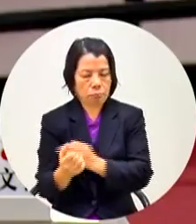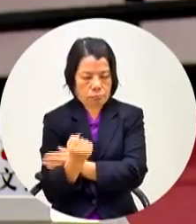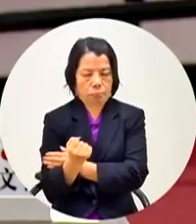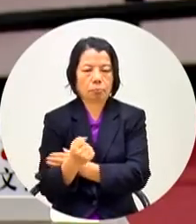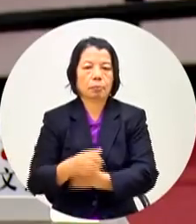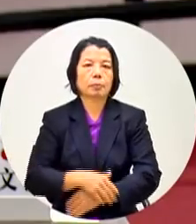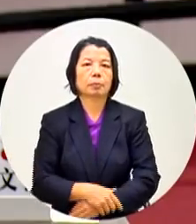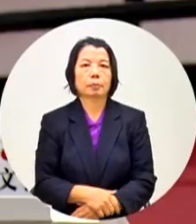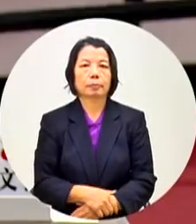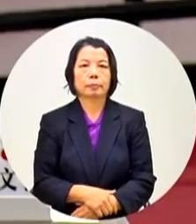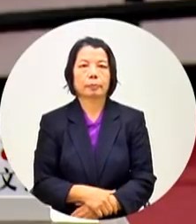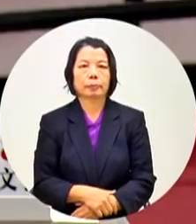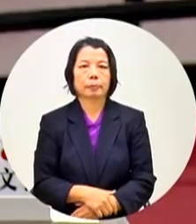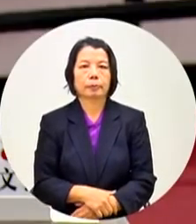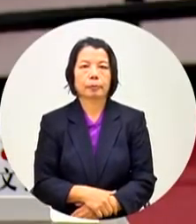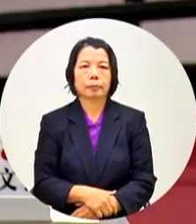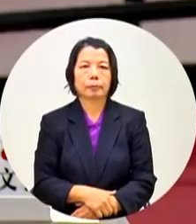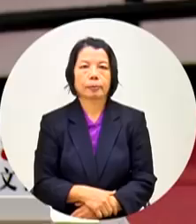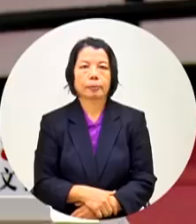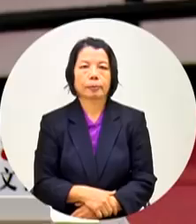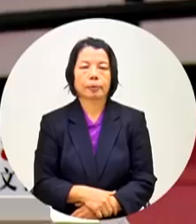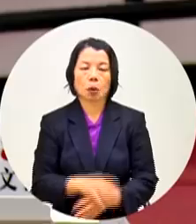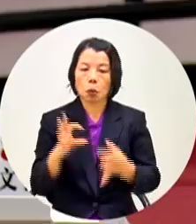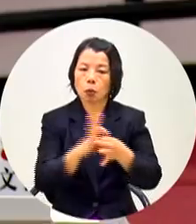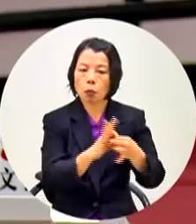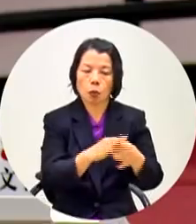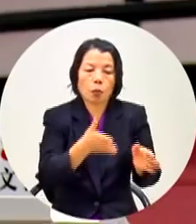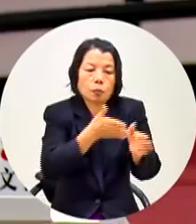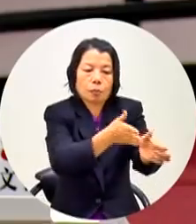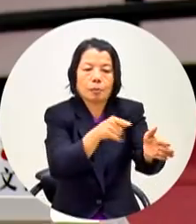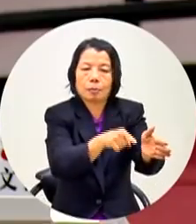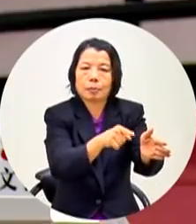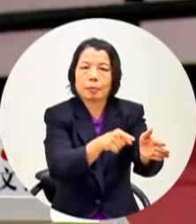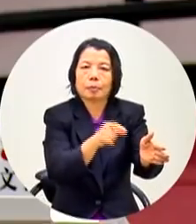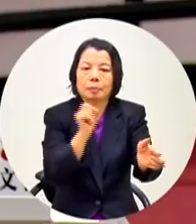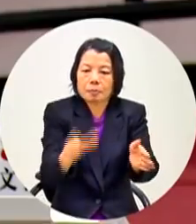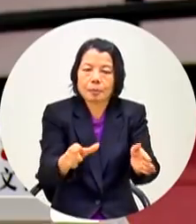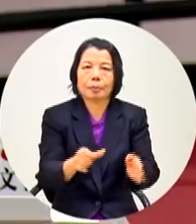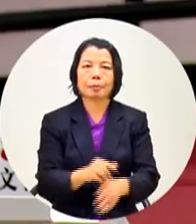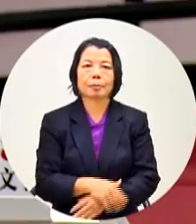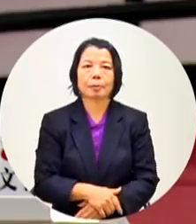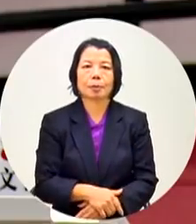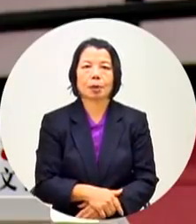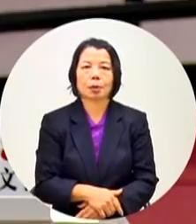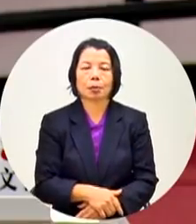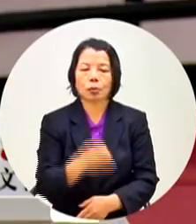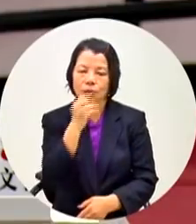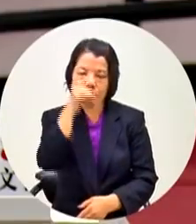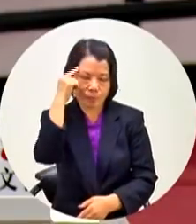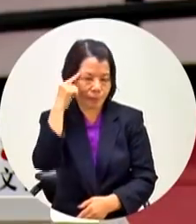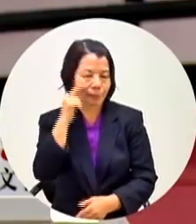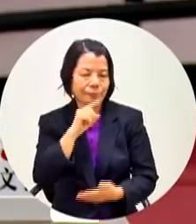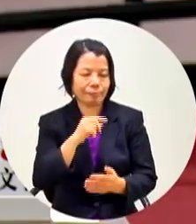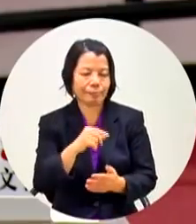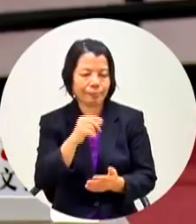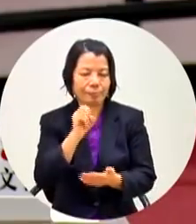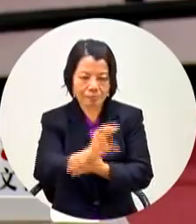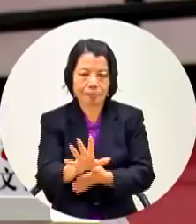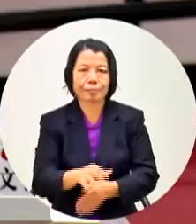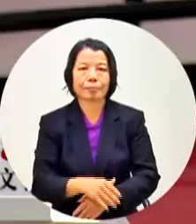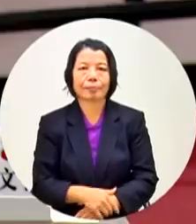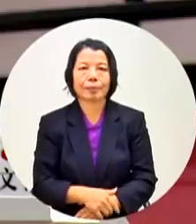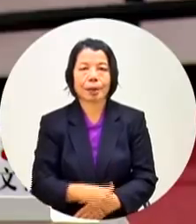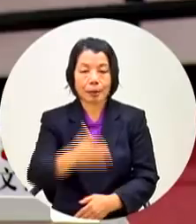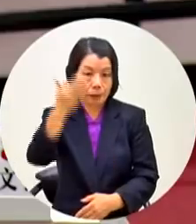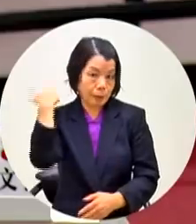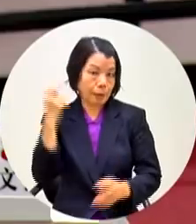了。那有关车厢购置哈，坦白讲哦，我做拍摄工诶，我塞哦。我请你搞迄个较早捷运局，你拢伫个吼。